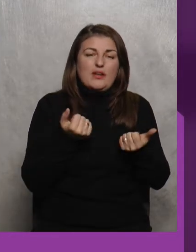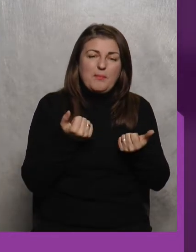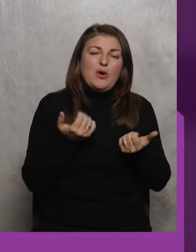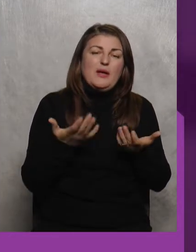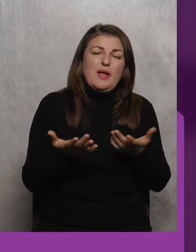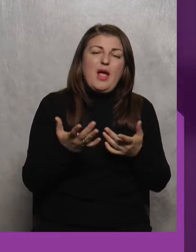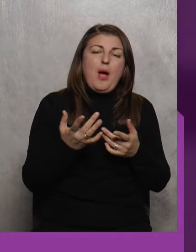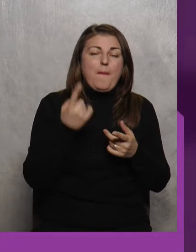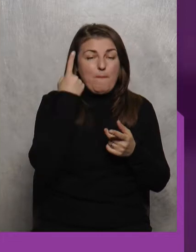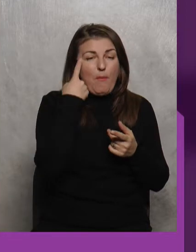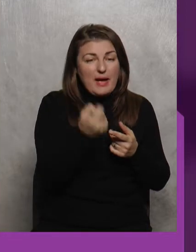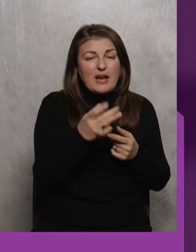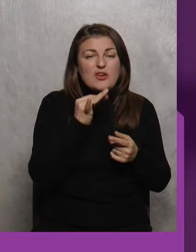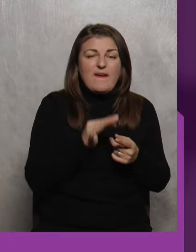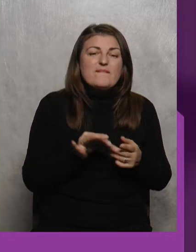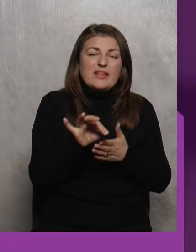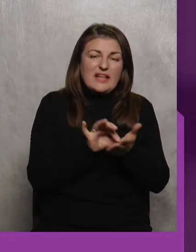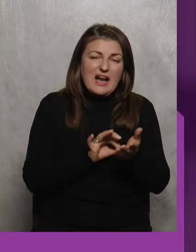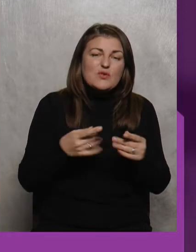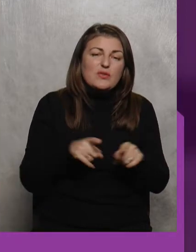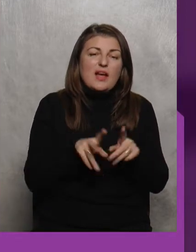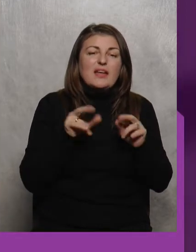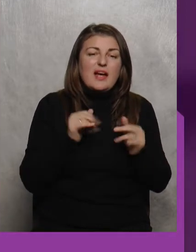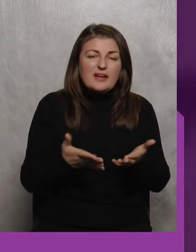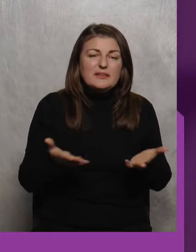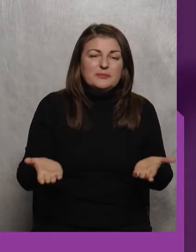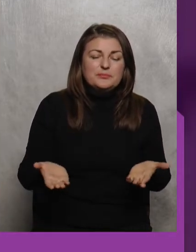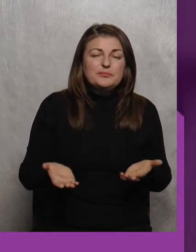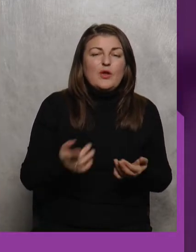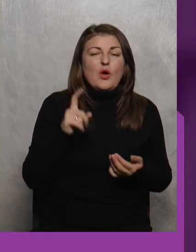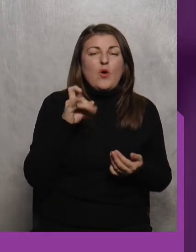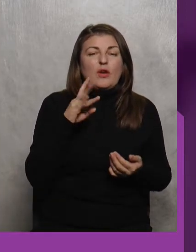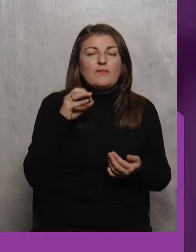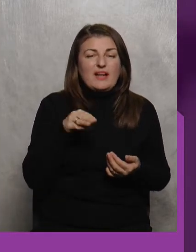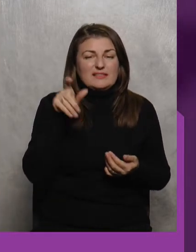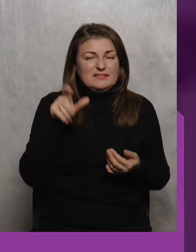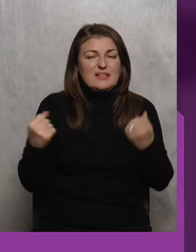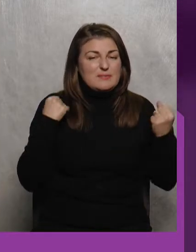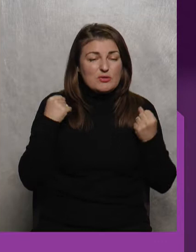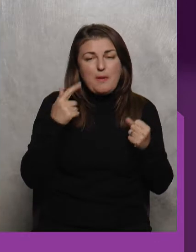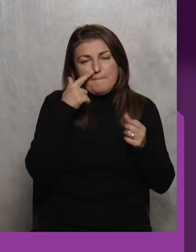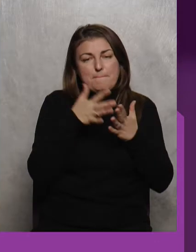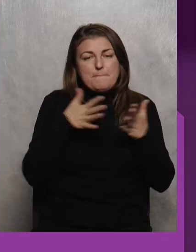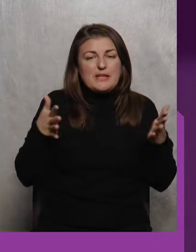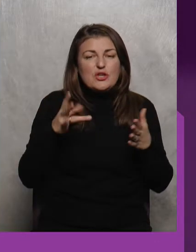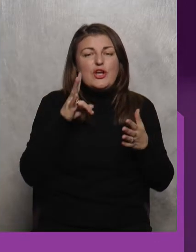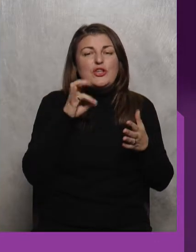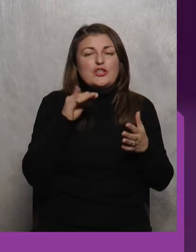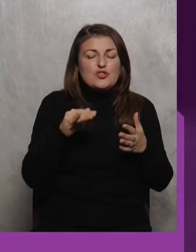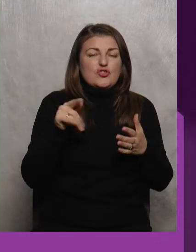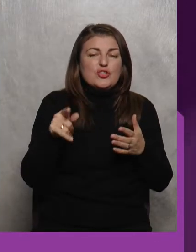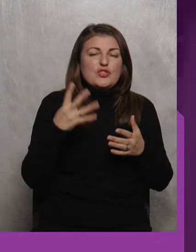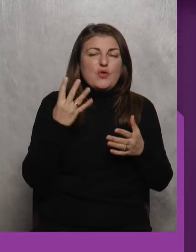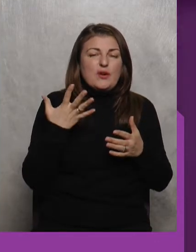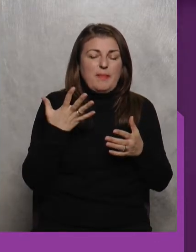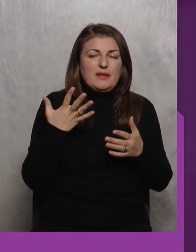він отримує попередження і відразу, так як хорватський спортсмен більше ніж